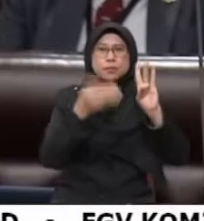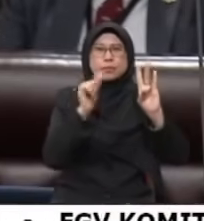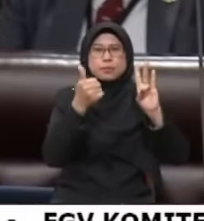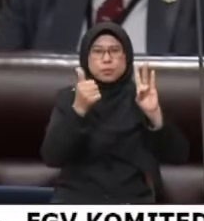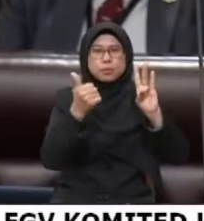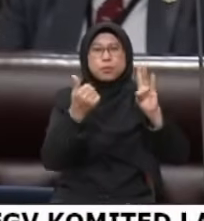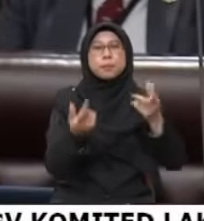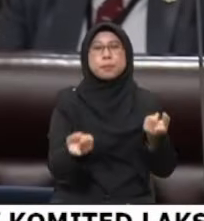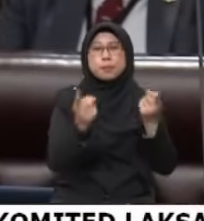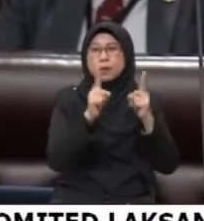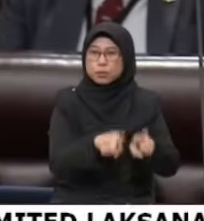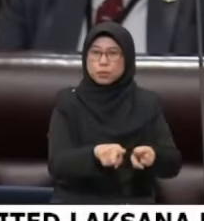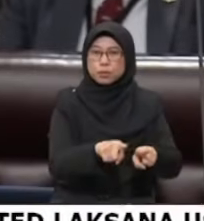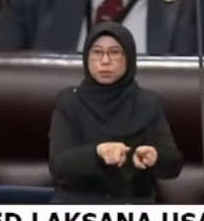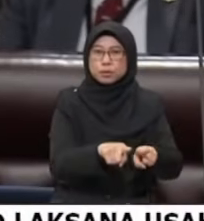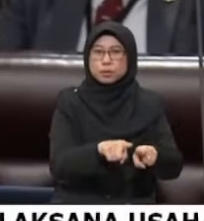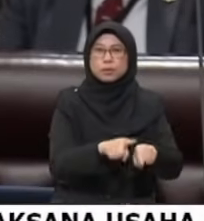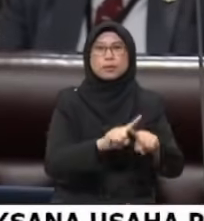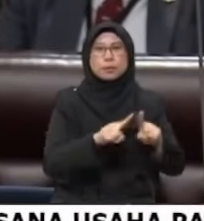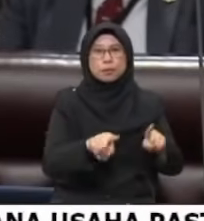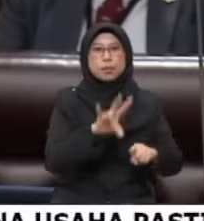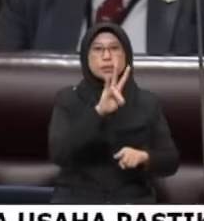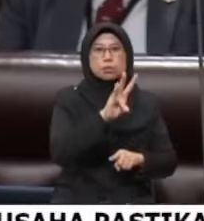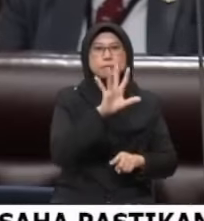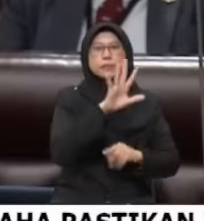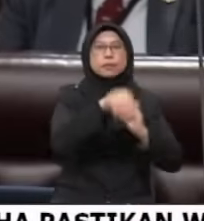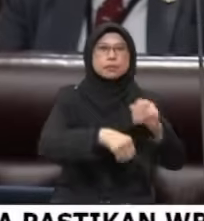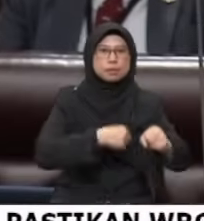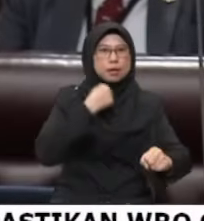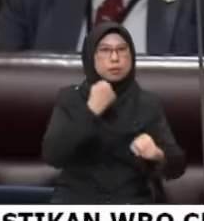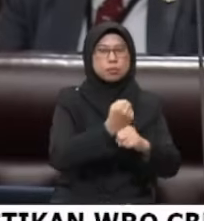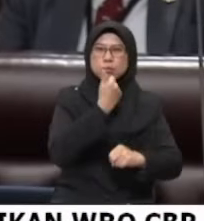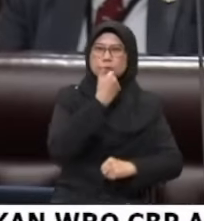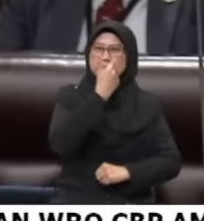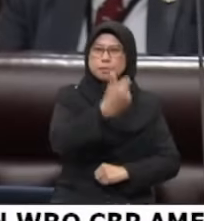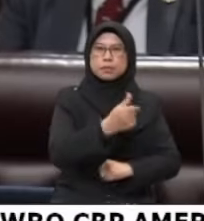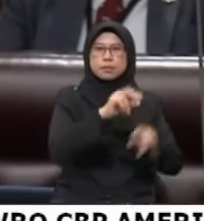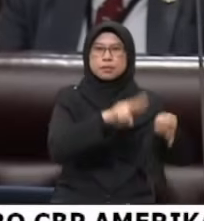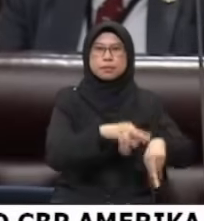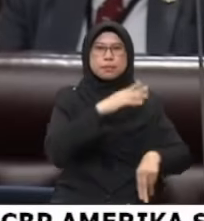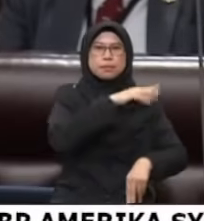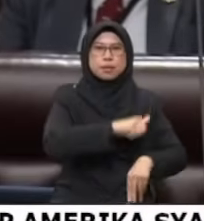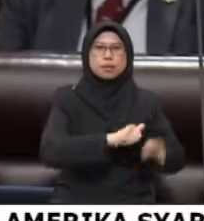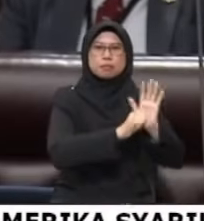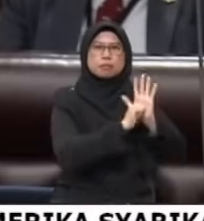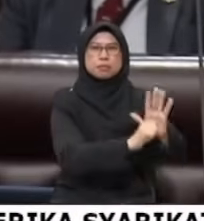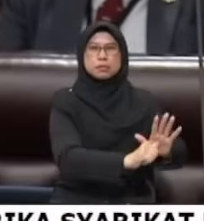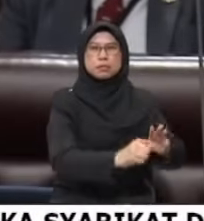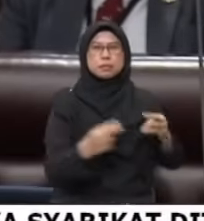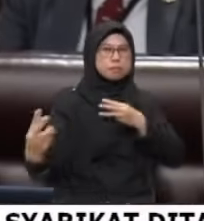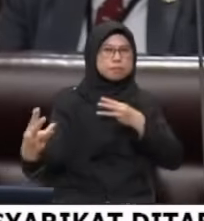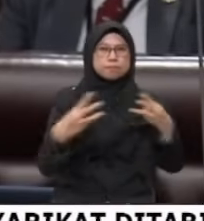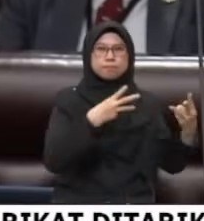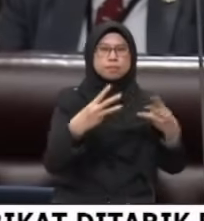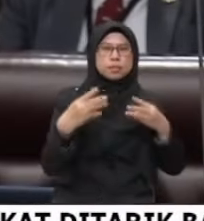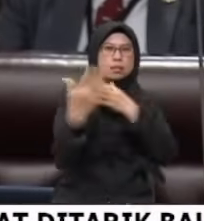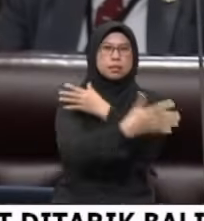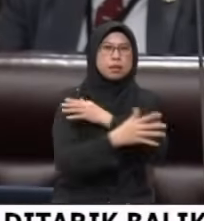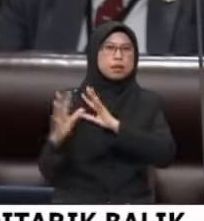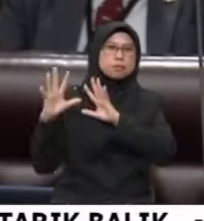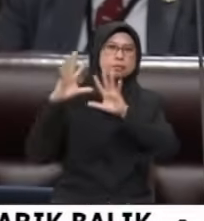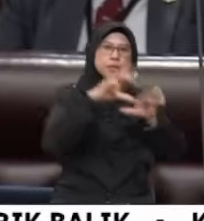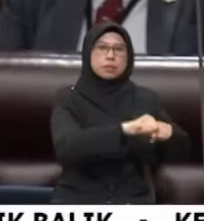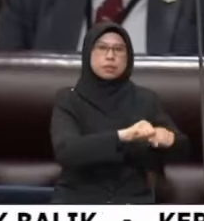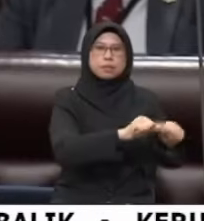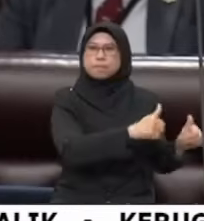2023 datukptua 75 tahun rakyat Palestin ditindas rakyat Palestin negara diceroboh